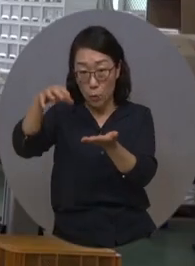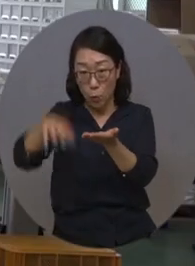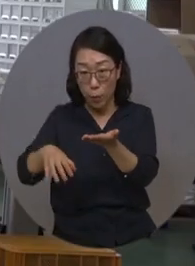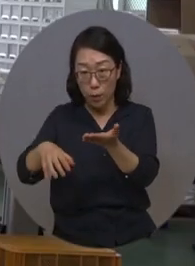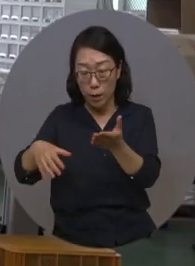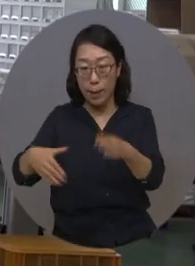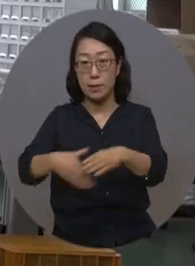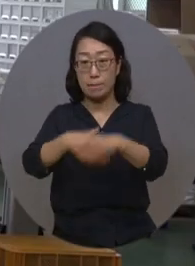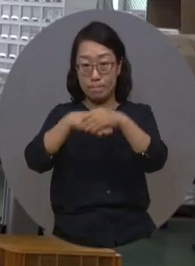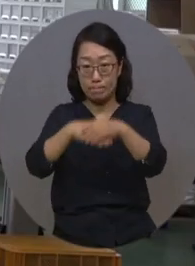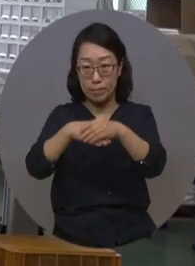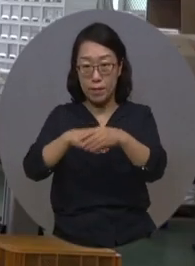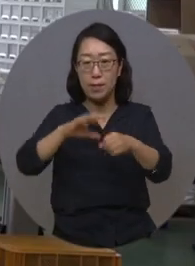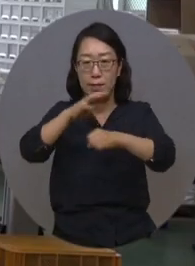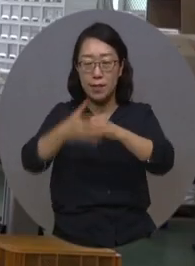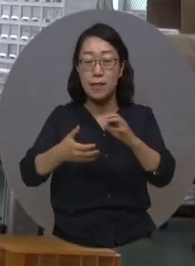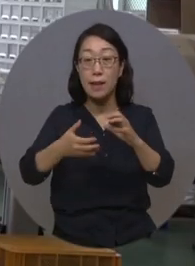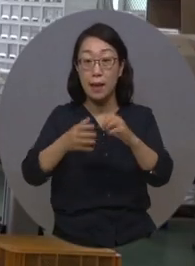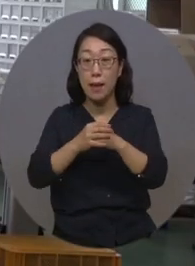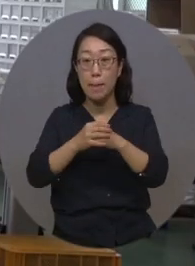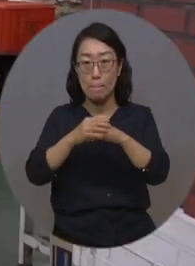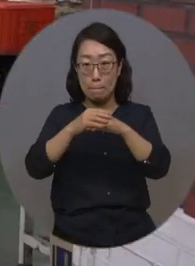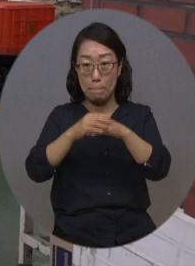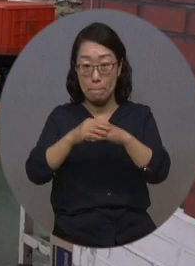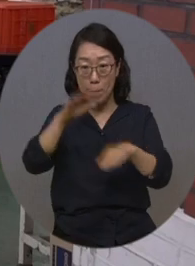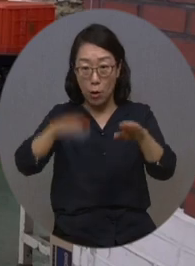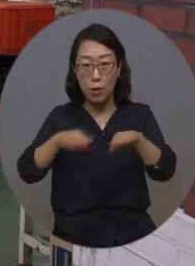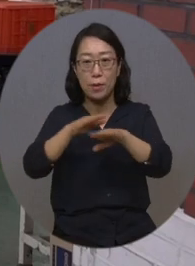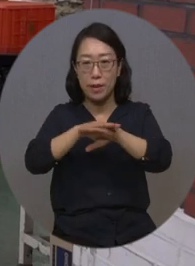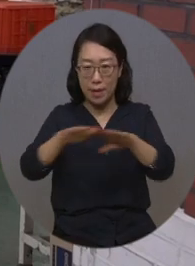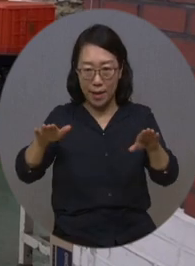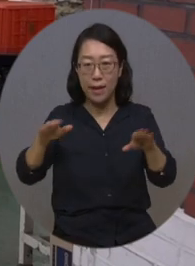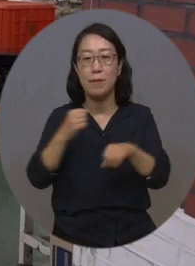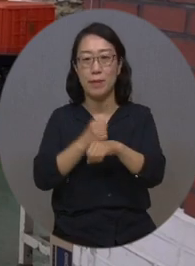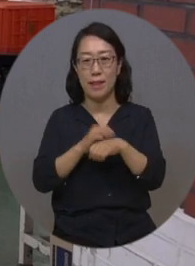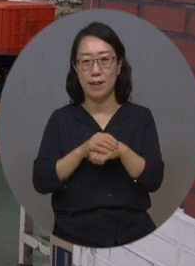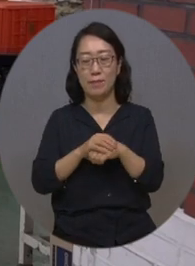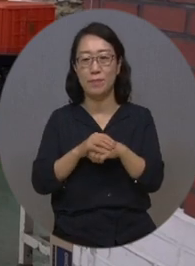세상의 편견을 깨 어 가고 있습니다 혹시 tv 경기방송 정선 입니다